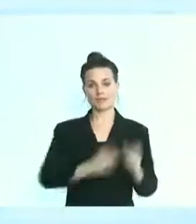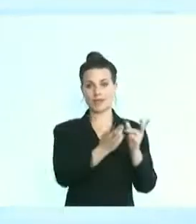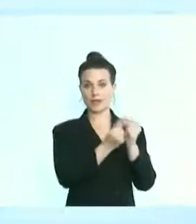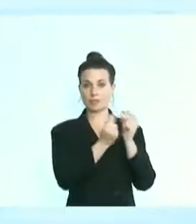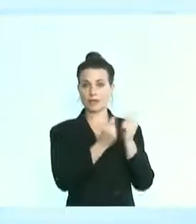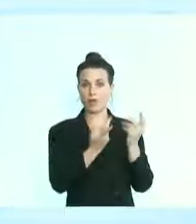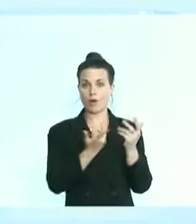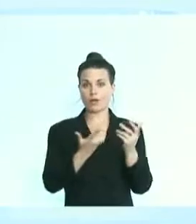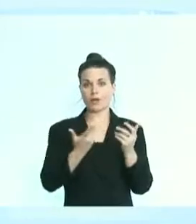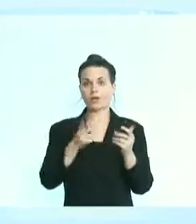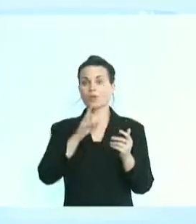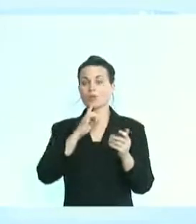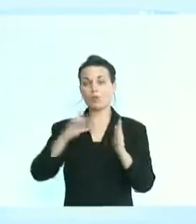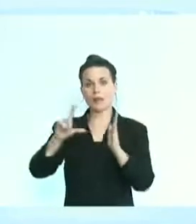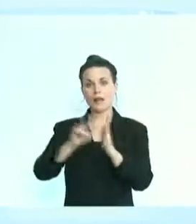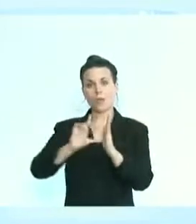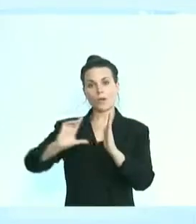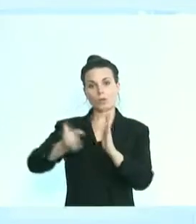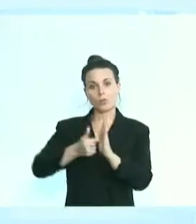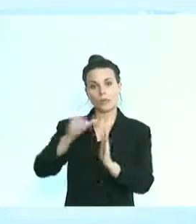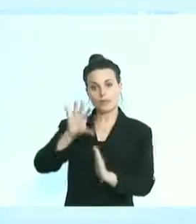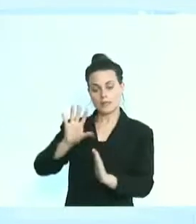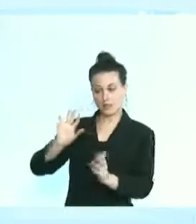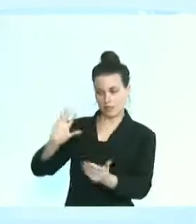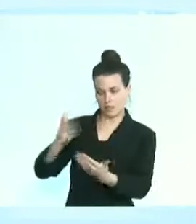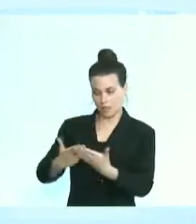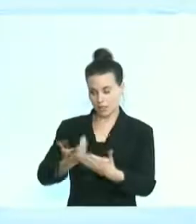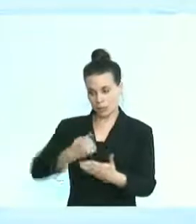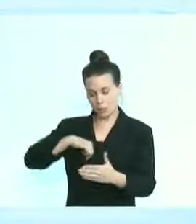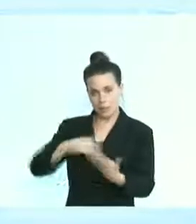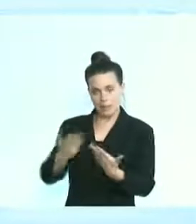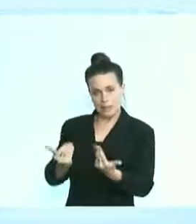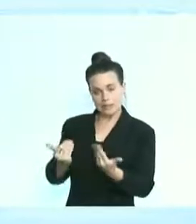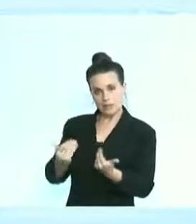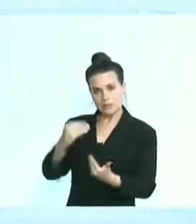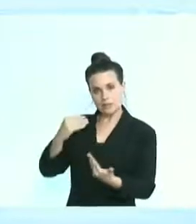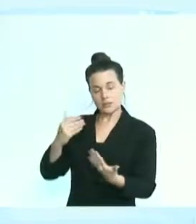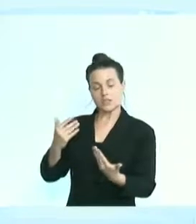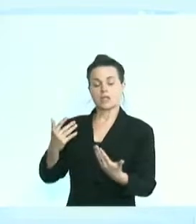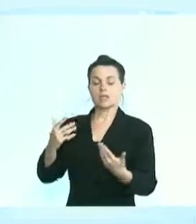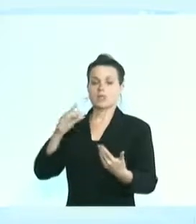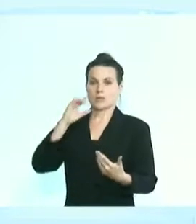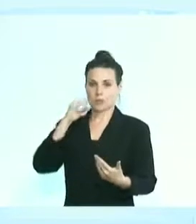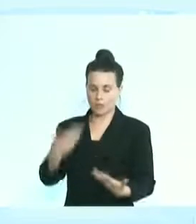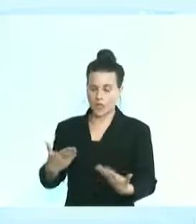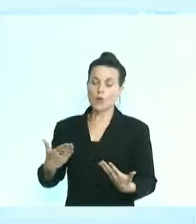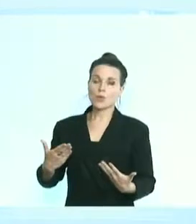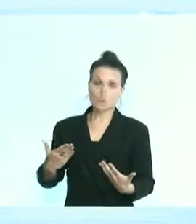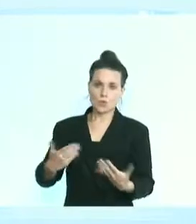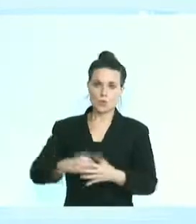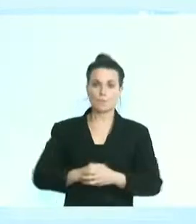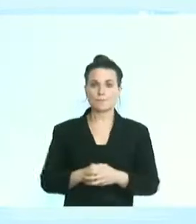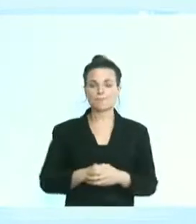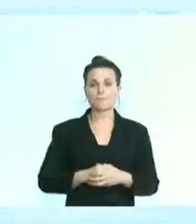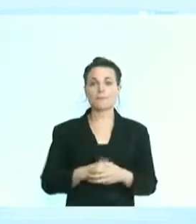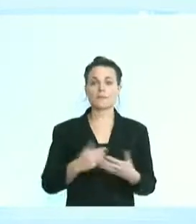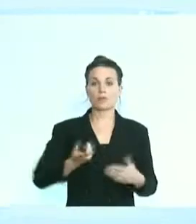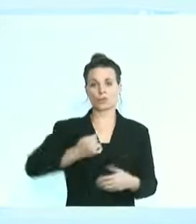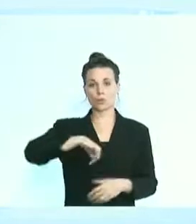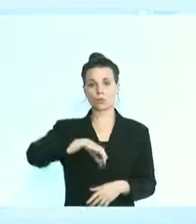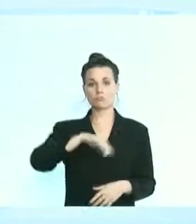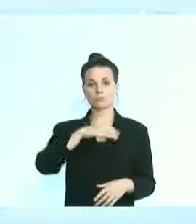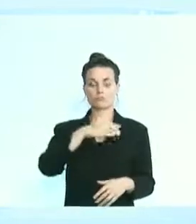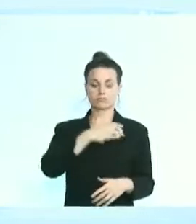aussi. Donc voilà, donc ça a remotivé. On a, sur nos collectivités, mis en place votre accueil, bien